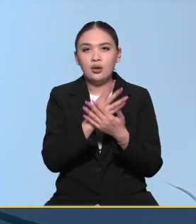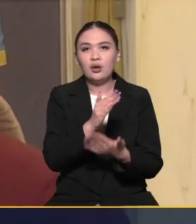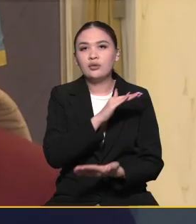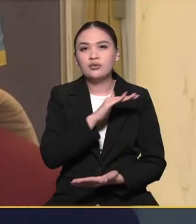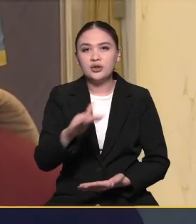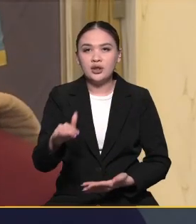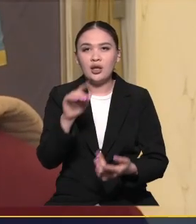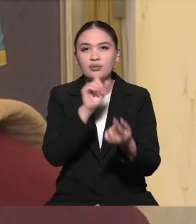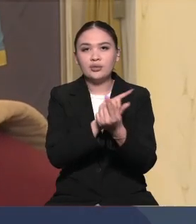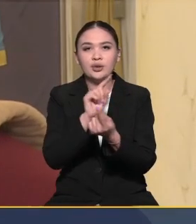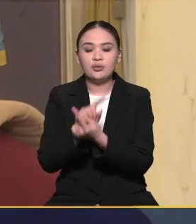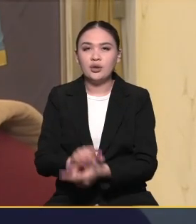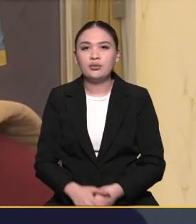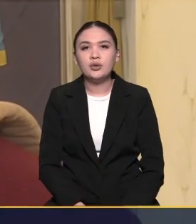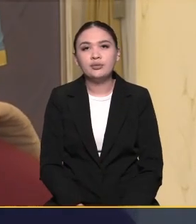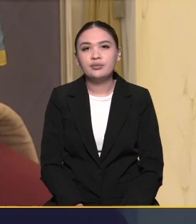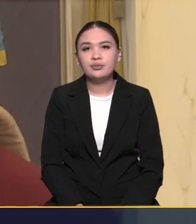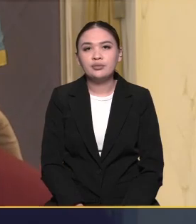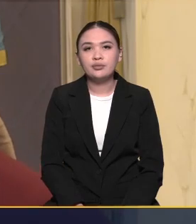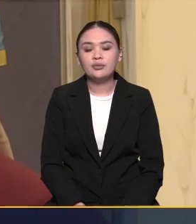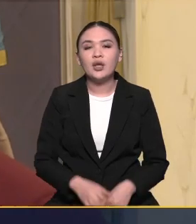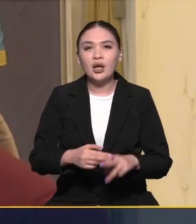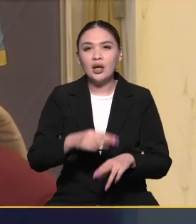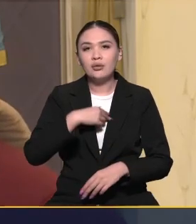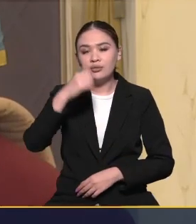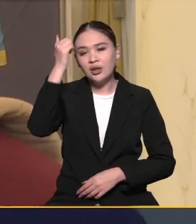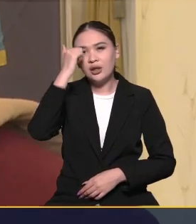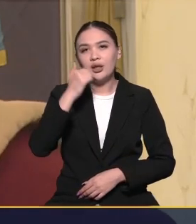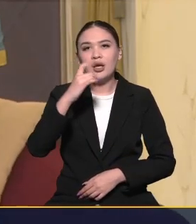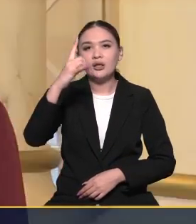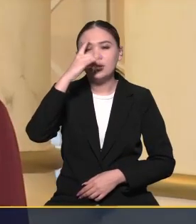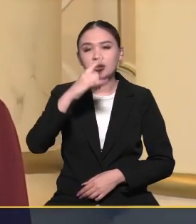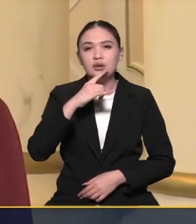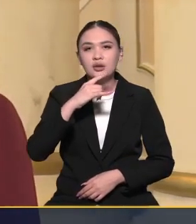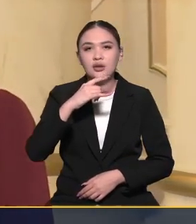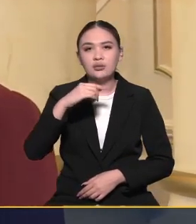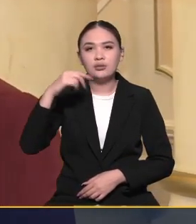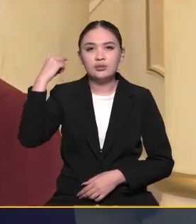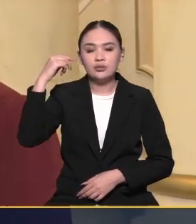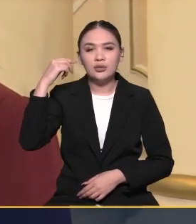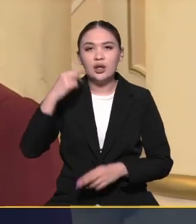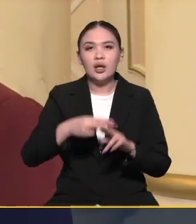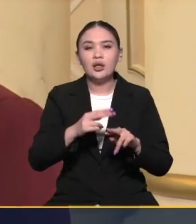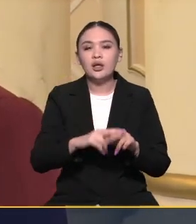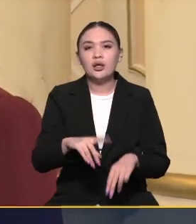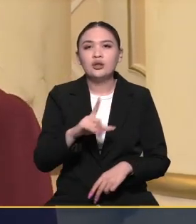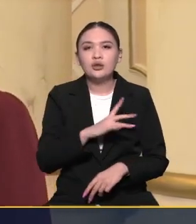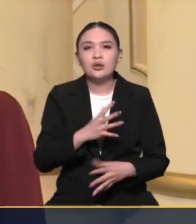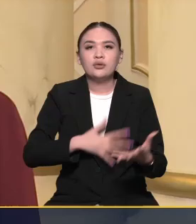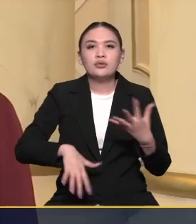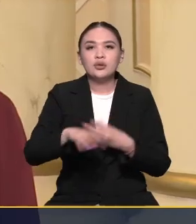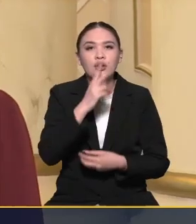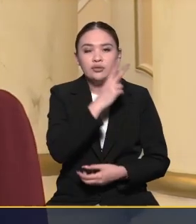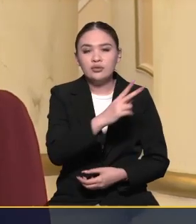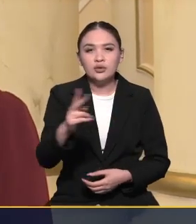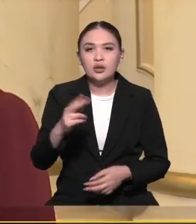приемы. Я благодарю президента за такой подарок, возможность увидеть Ахорду. Восточный зал мне понравился